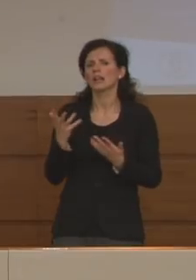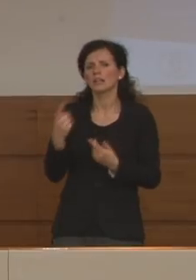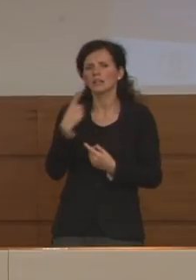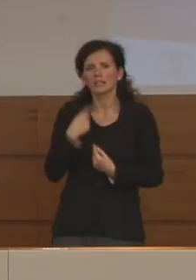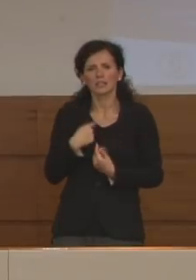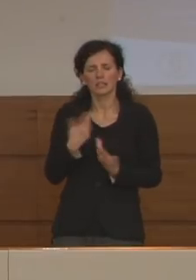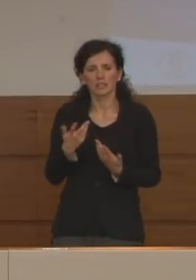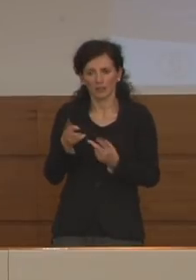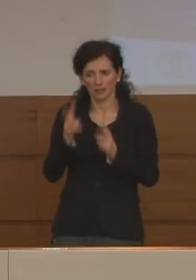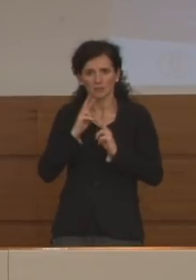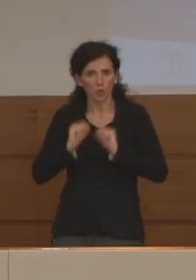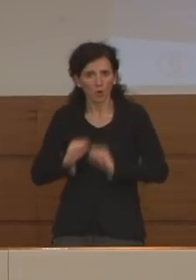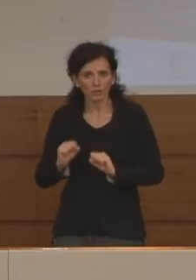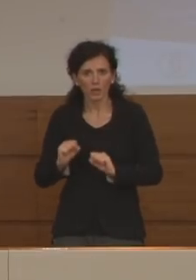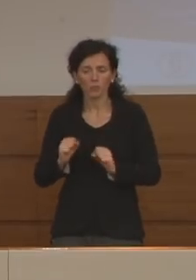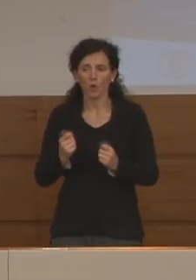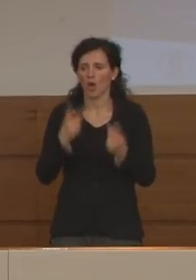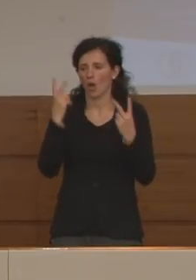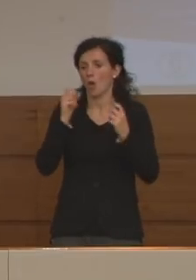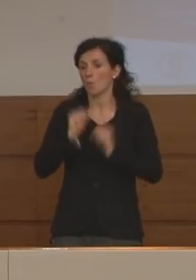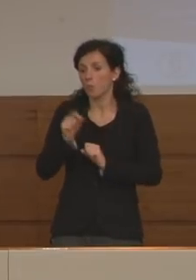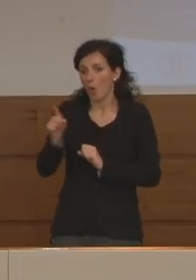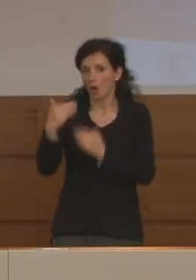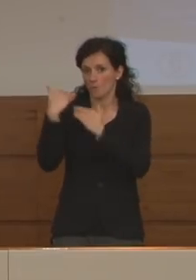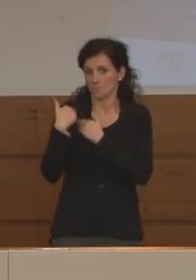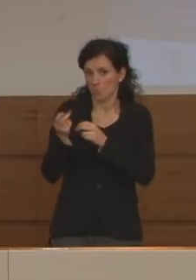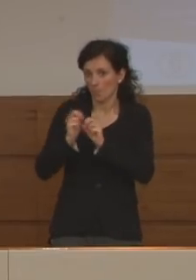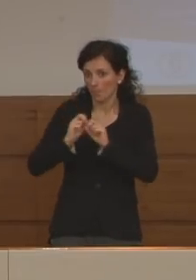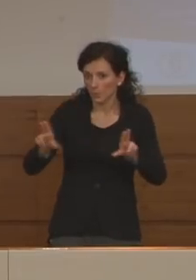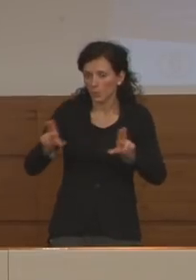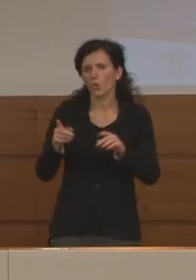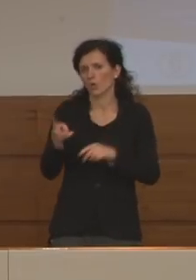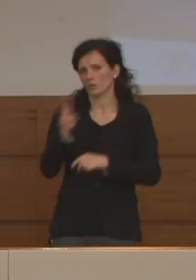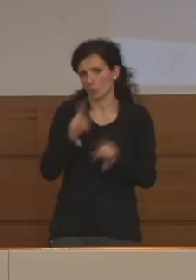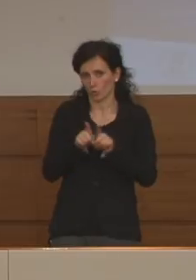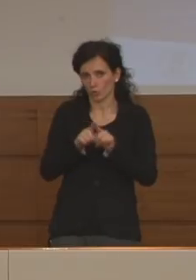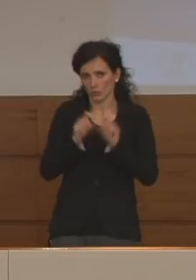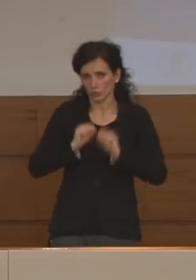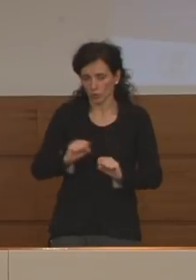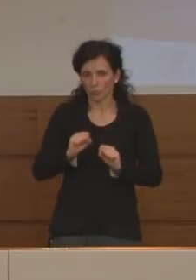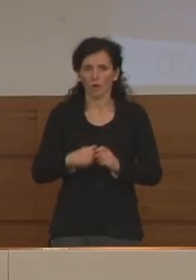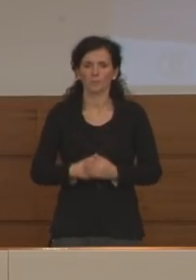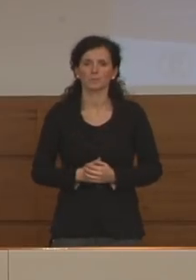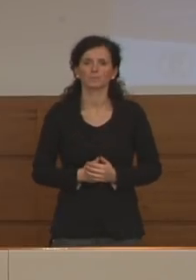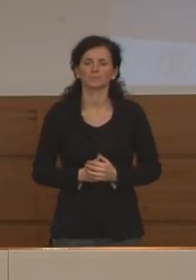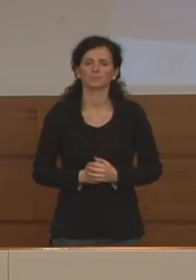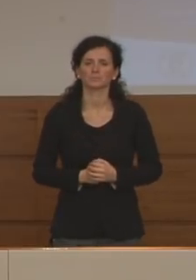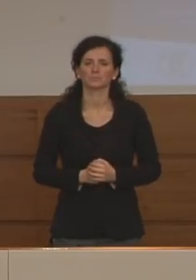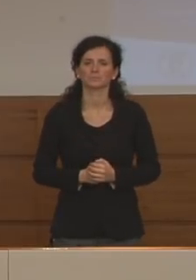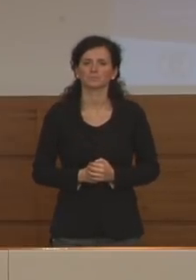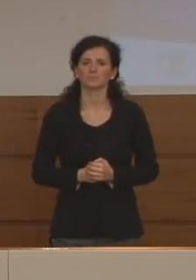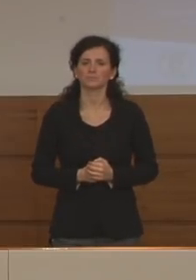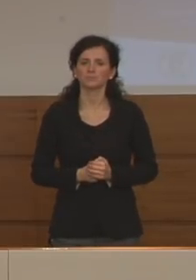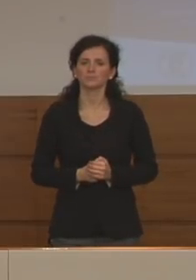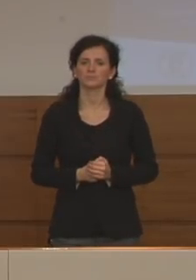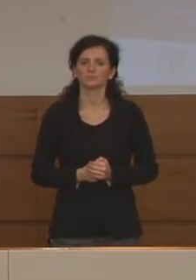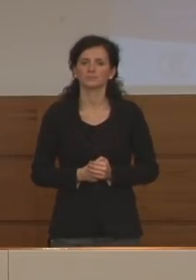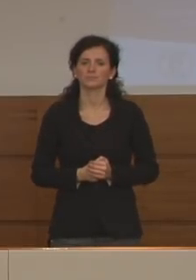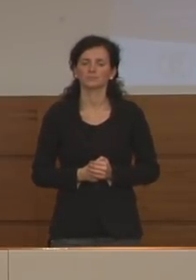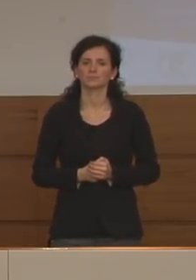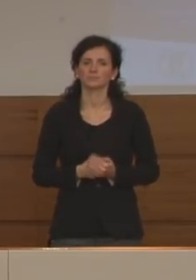in questa fase non è più il suo compito però magari si può rispondere lo stesso io credo che sia un normale dialettica